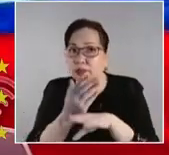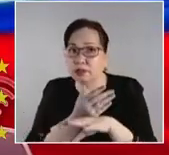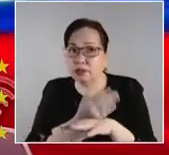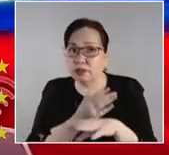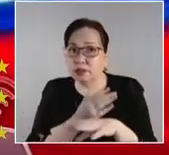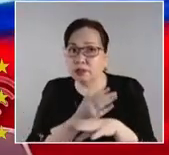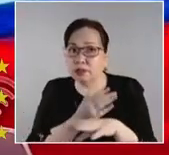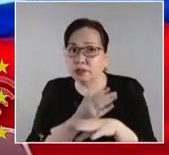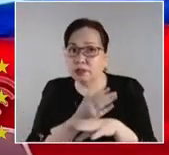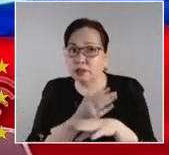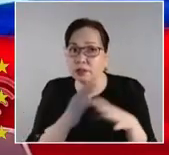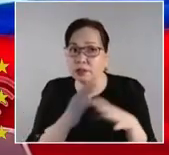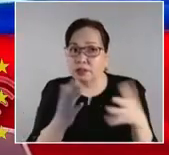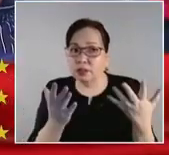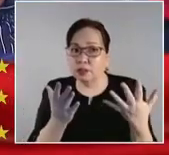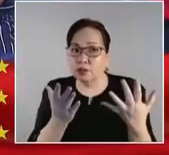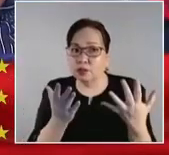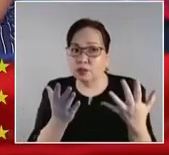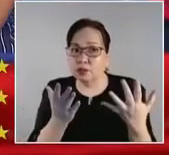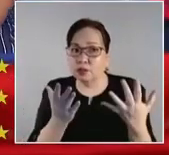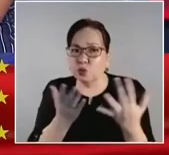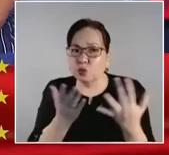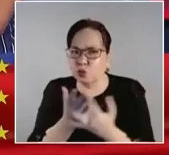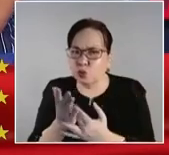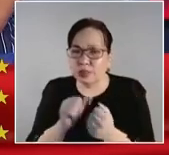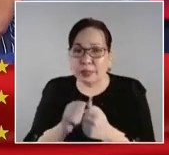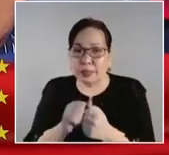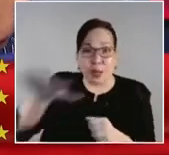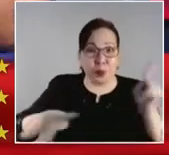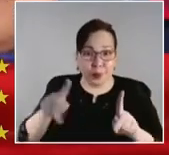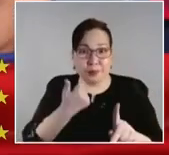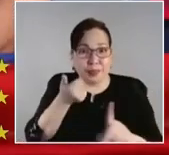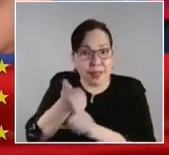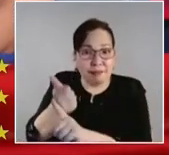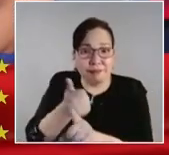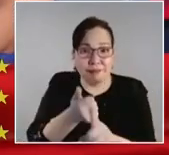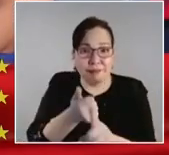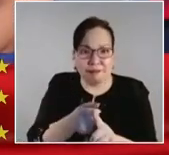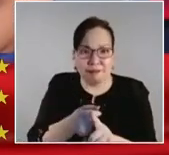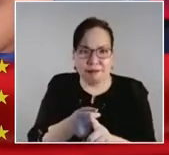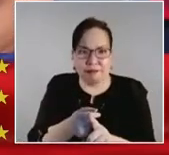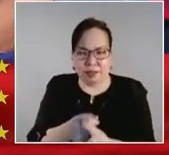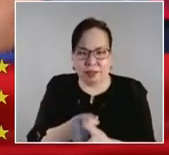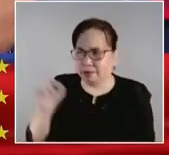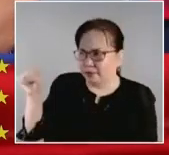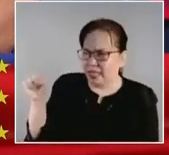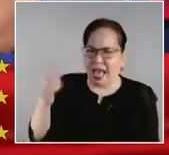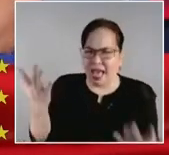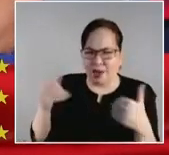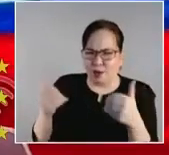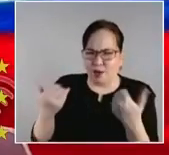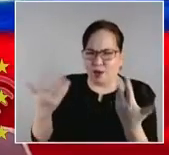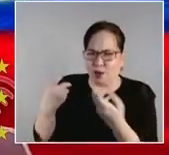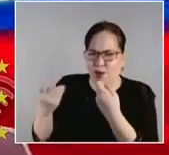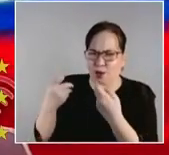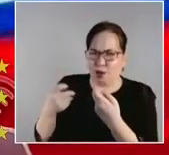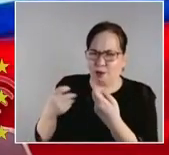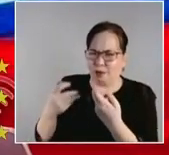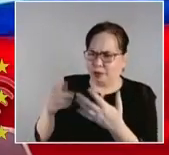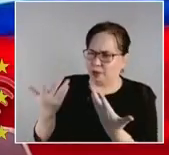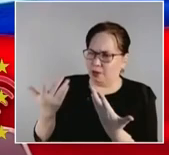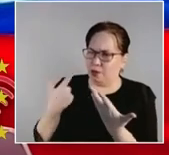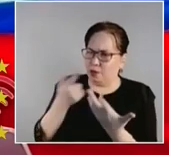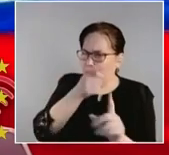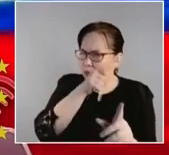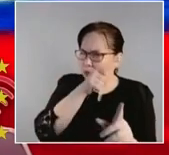ba, a people's initiative? Correct. Exactly ano ho ang gusto nyong baguhin? Number one po, ang number